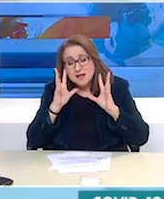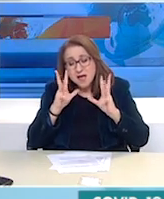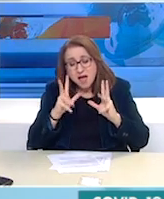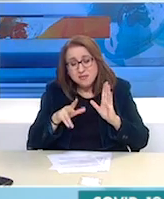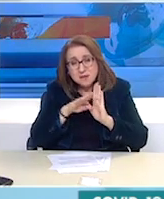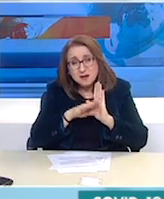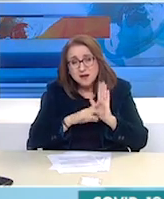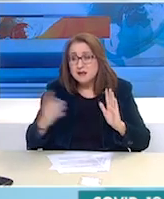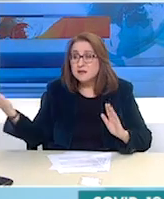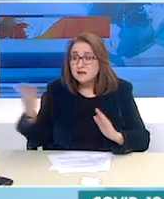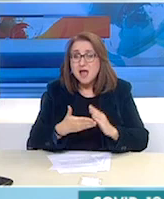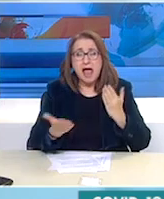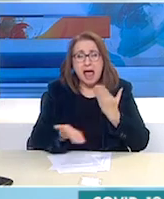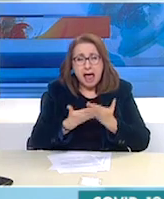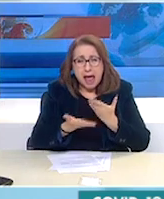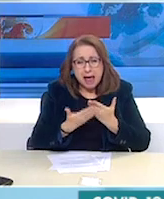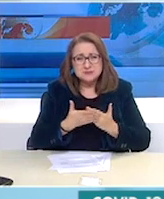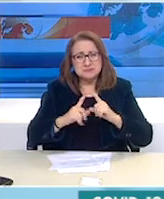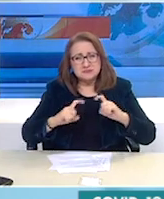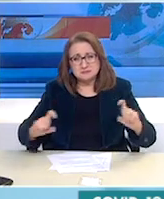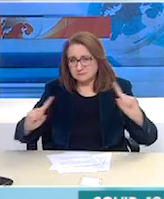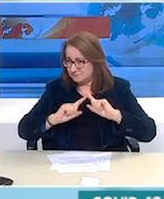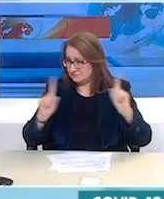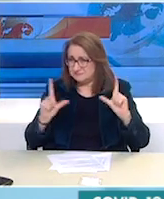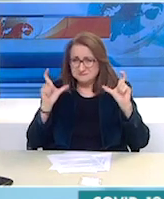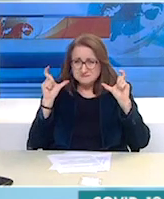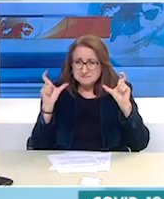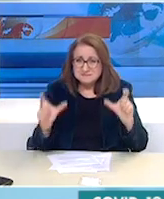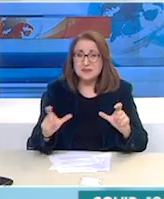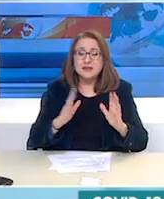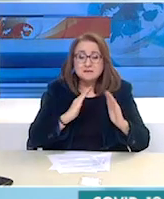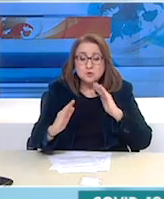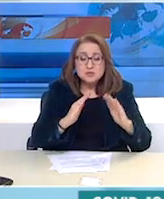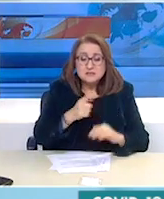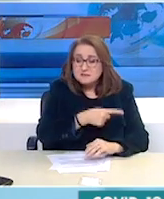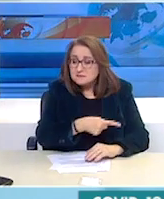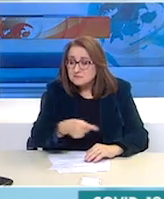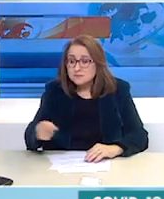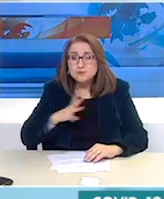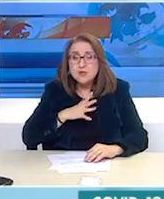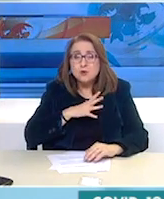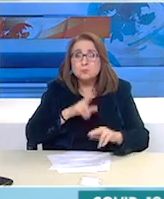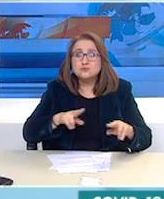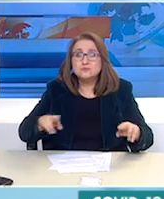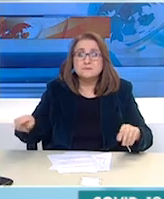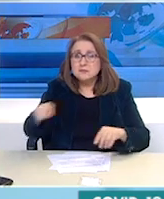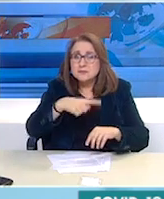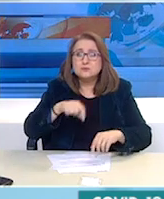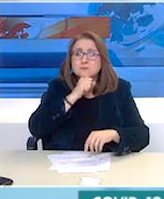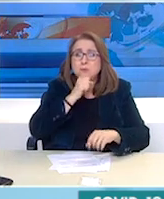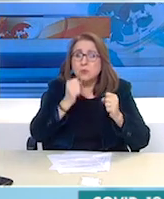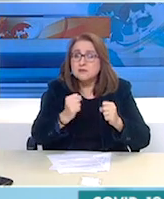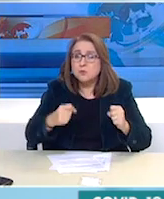φιλοξενουμένων. Οι έλεγχοι θα είναι ενδελεχείς, θα είναι διαρκείς και κάθε παράβαση θα αντιμετωπίζεται ως απειλή κατά της ανθρώπινης